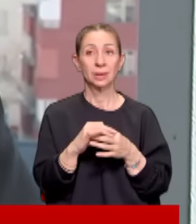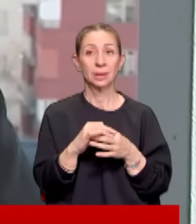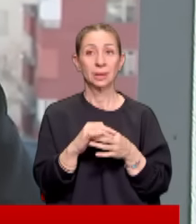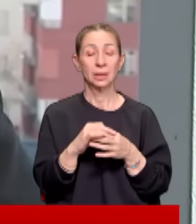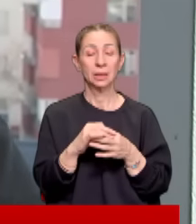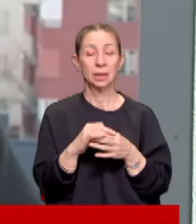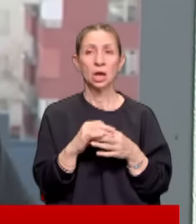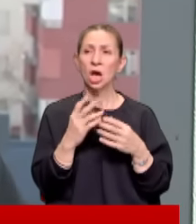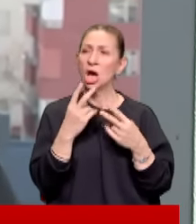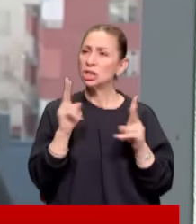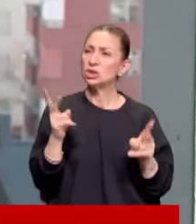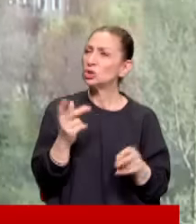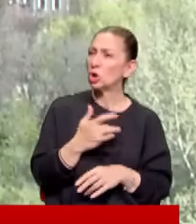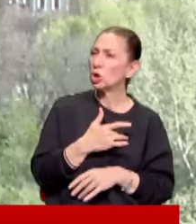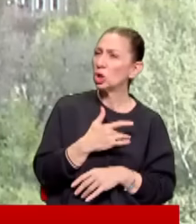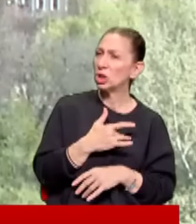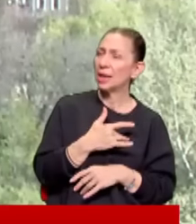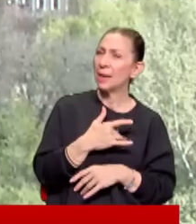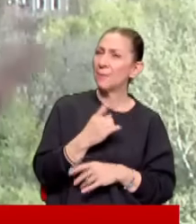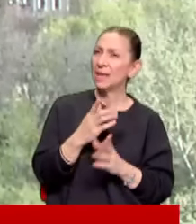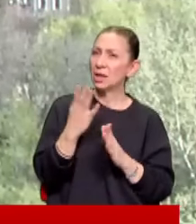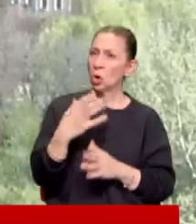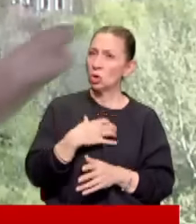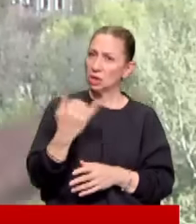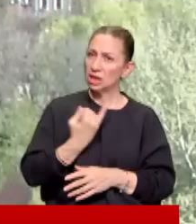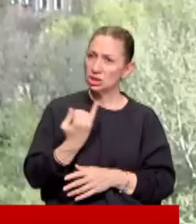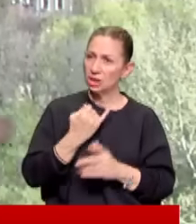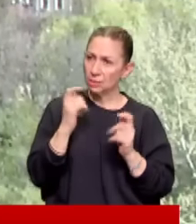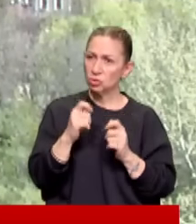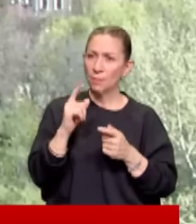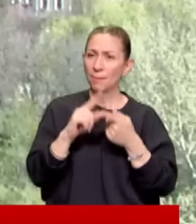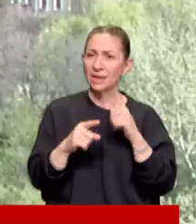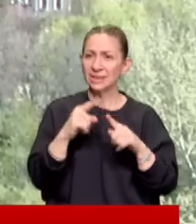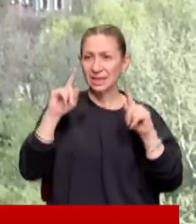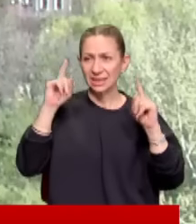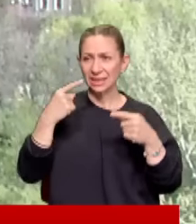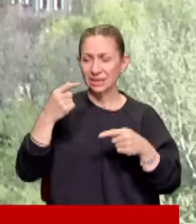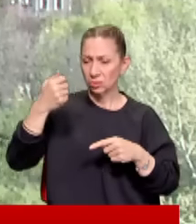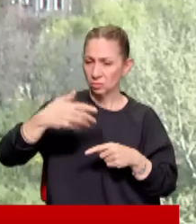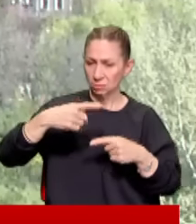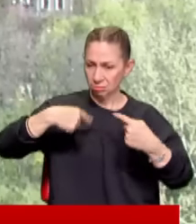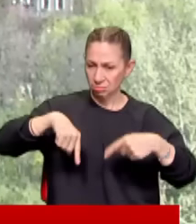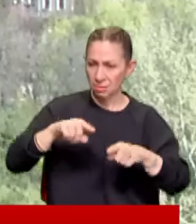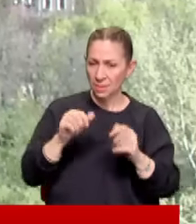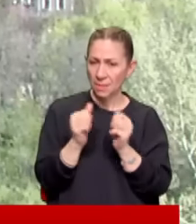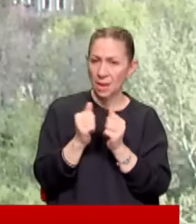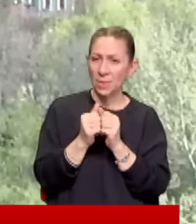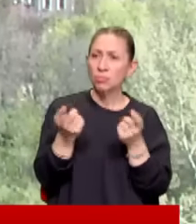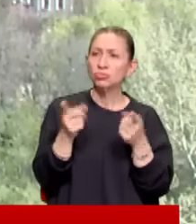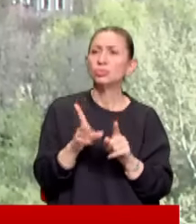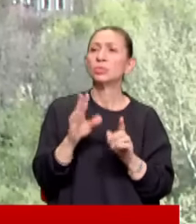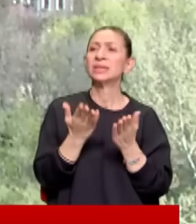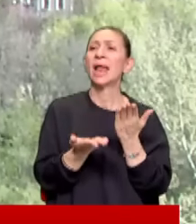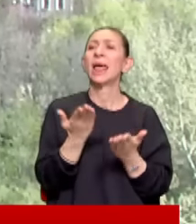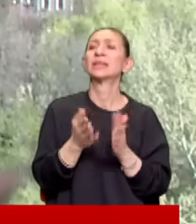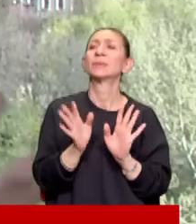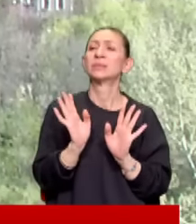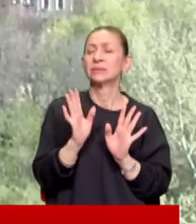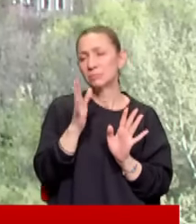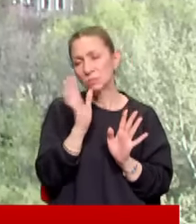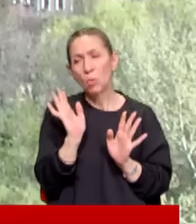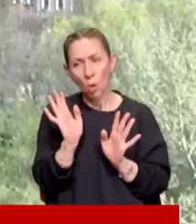ben açık yerel... yönlülükle bir yandan da bir öz eleştiri yapıyorsunuz. Belki parti yetkili kurullarıyla yan yana gelmediniz. Bunu değerlendirme imkanınız ne